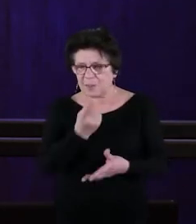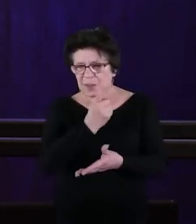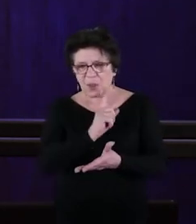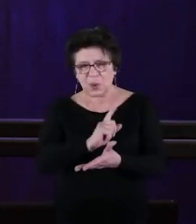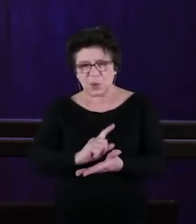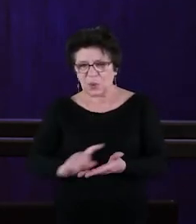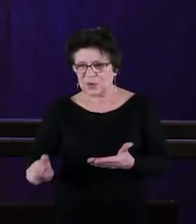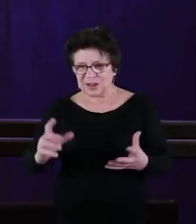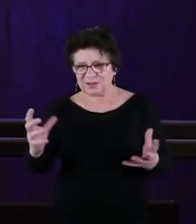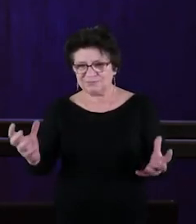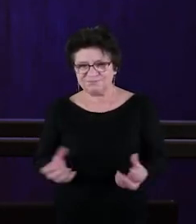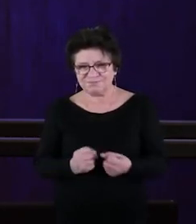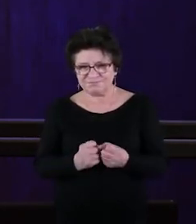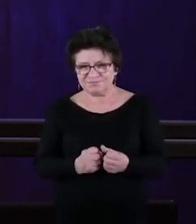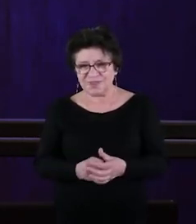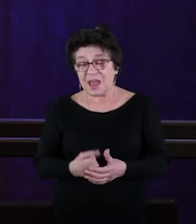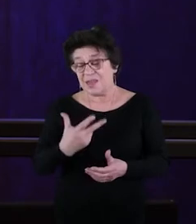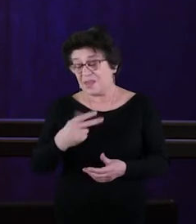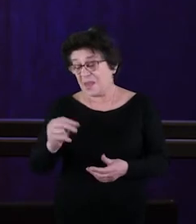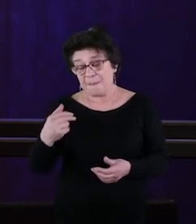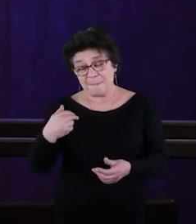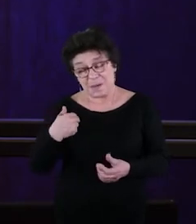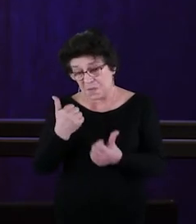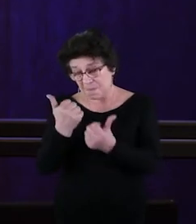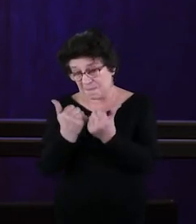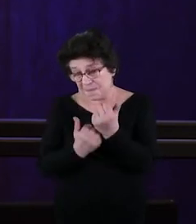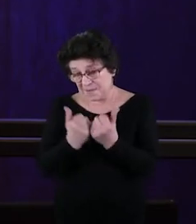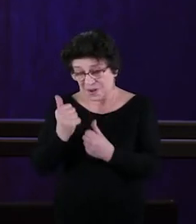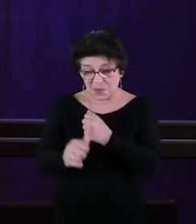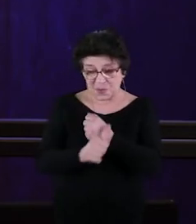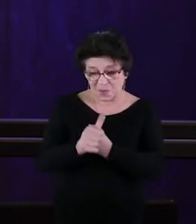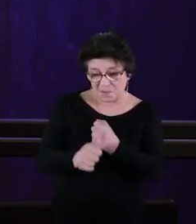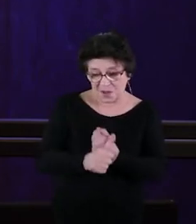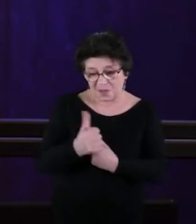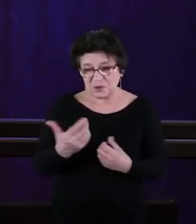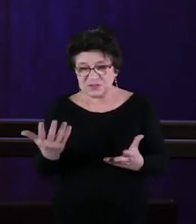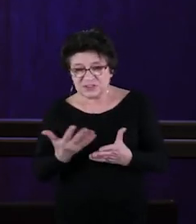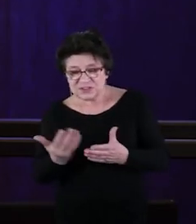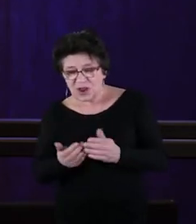powodu że nie było na nią papierów i właściwie ludzie sami ją